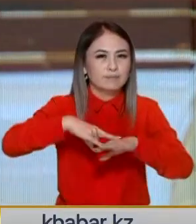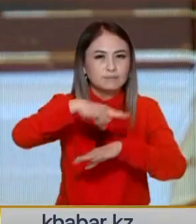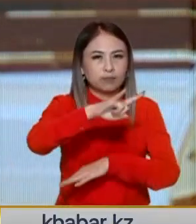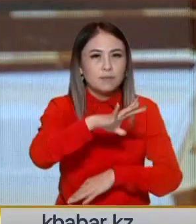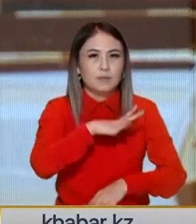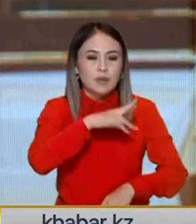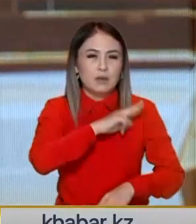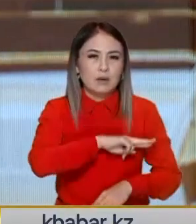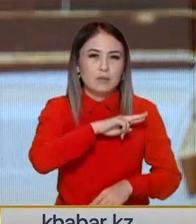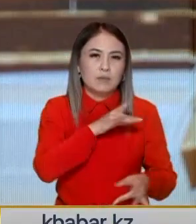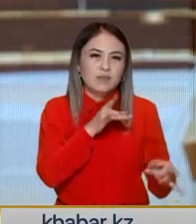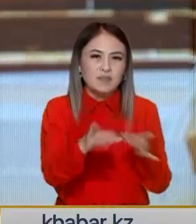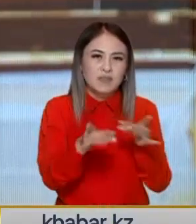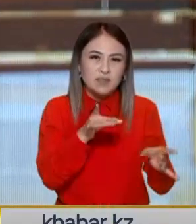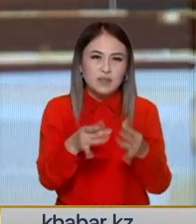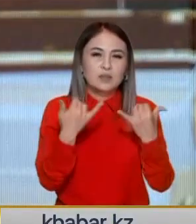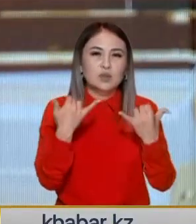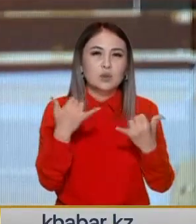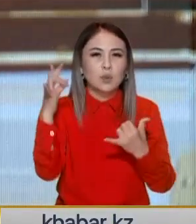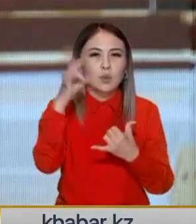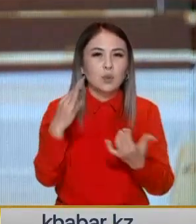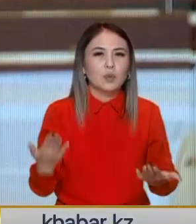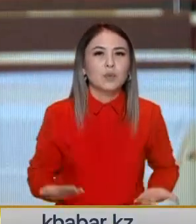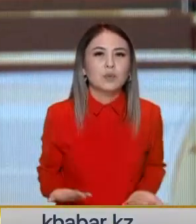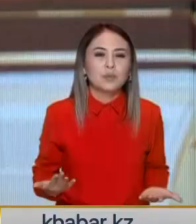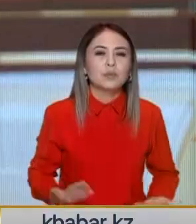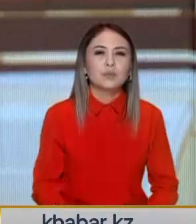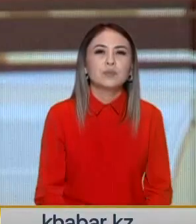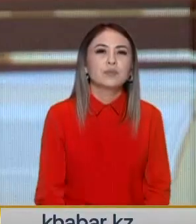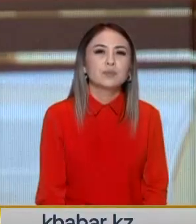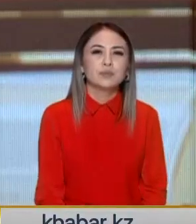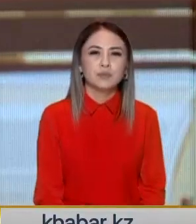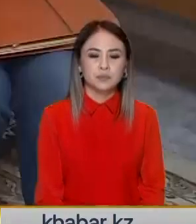болған. Ғасыр жасаған қарияның ғибратты ғұмыры жайлы тілшіміз баяндайды.